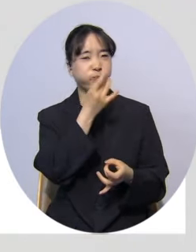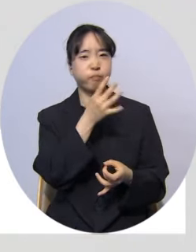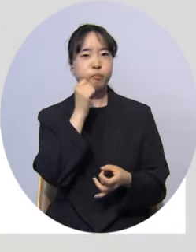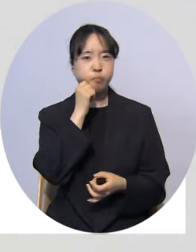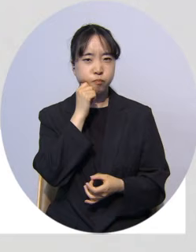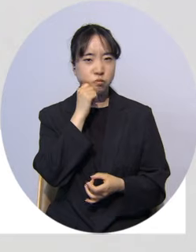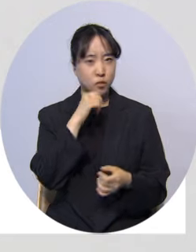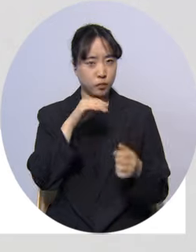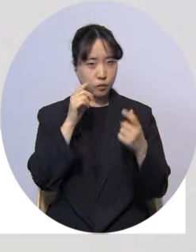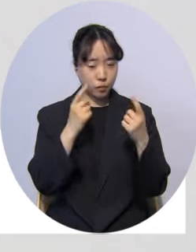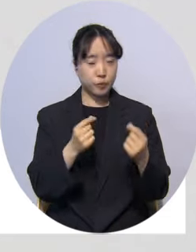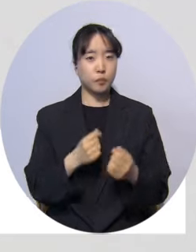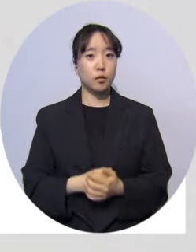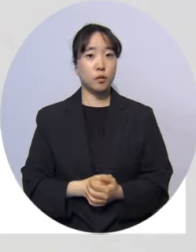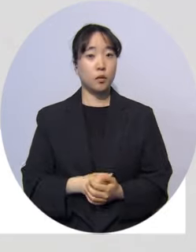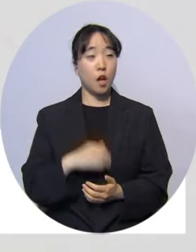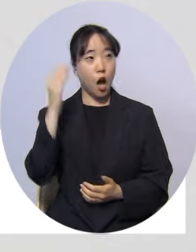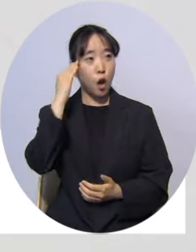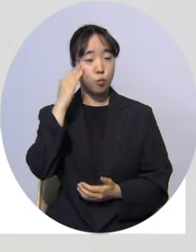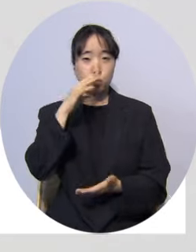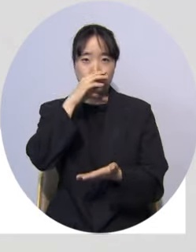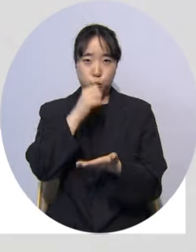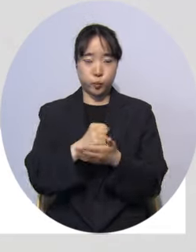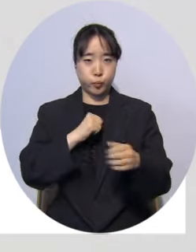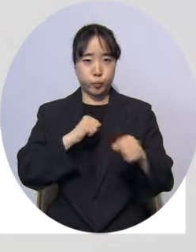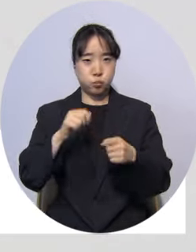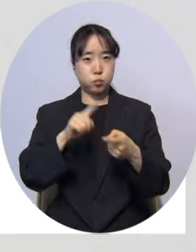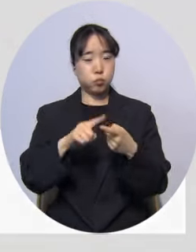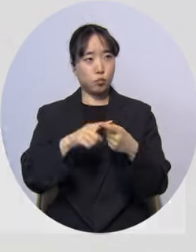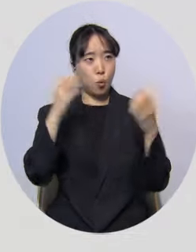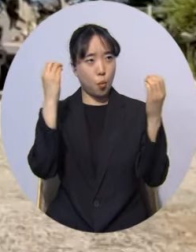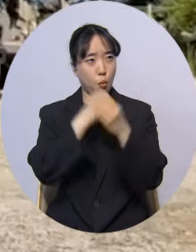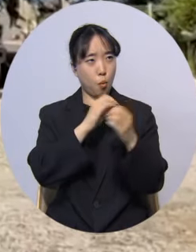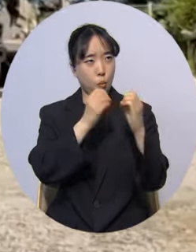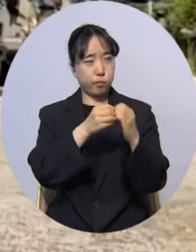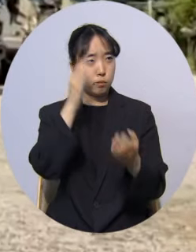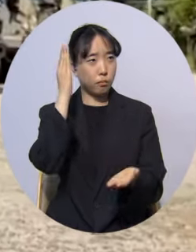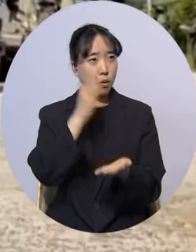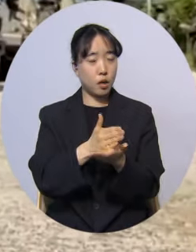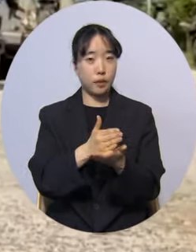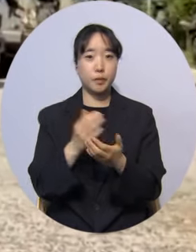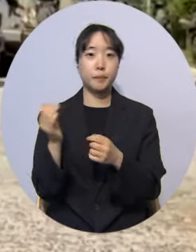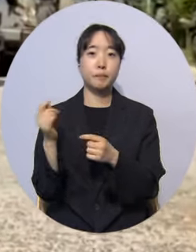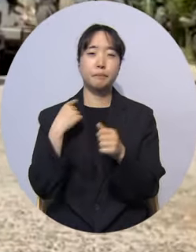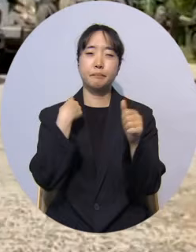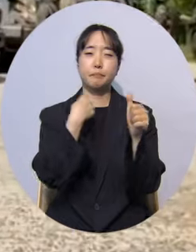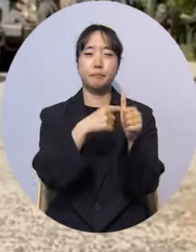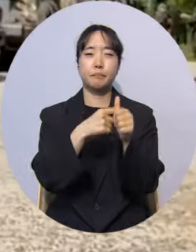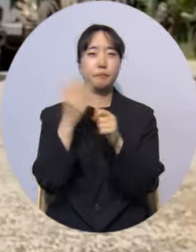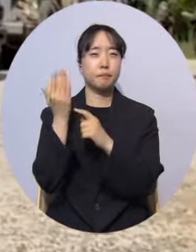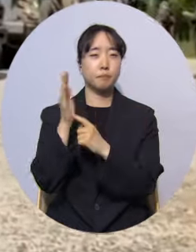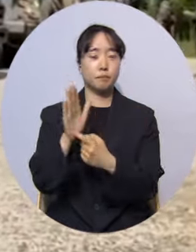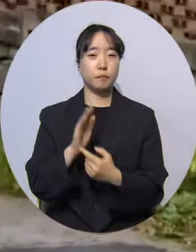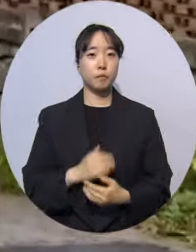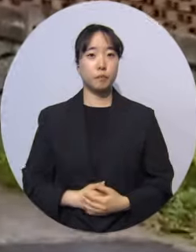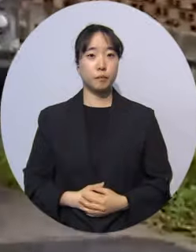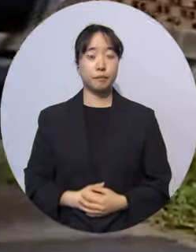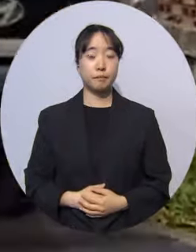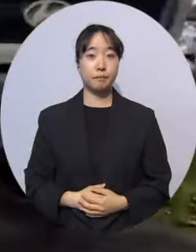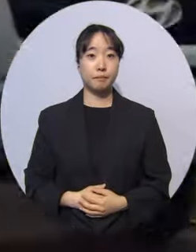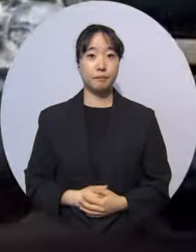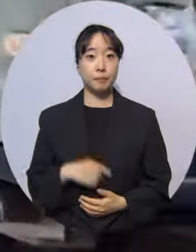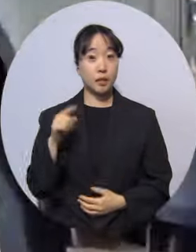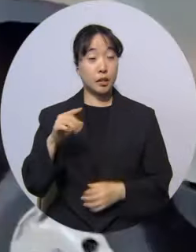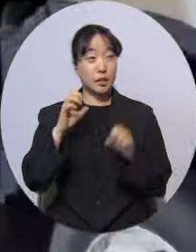정당한 대응을 도발의 명분으로 삼는 오판을 하지 않아야 할 것입니다. 우리 군은 대북 확성기 작전에 대해 구체적으로 밝힐